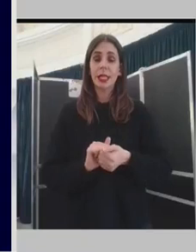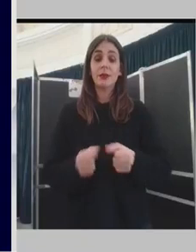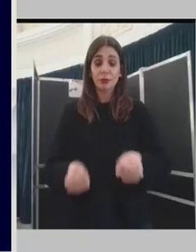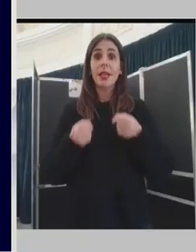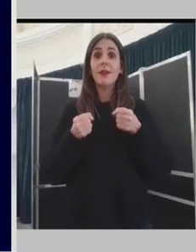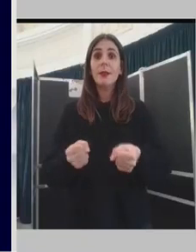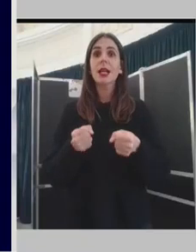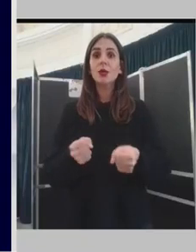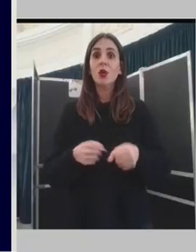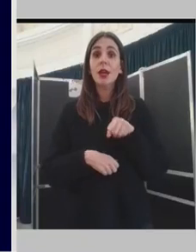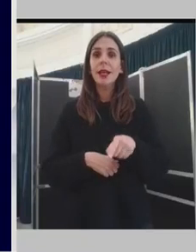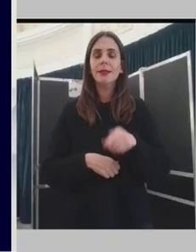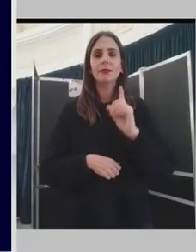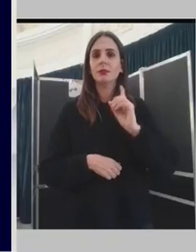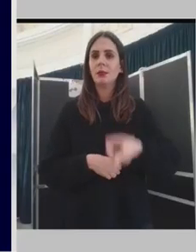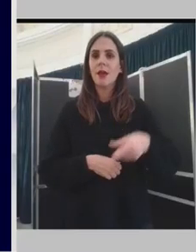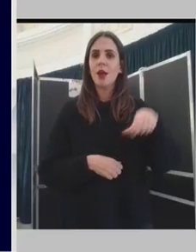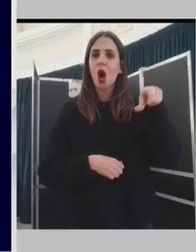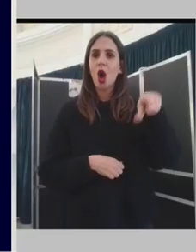questa imposizione